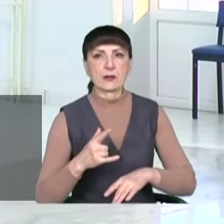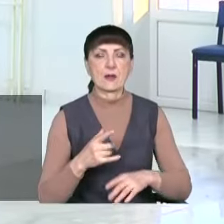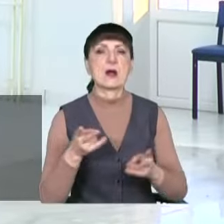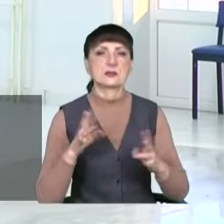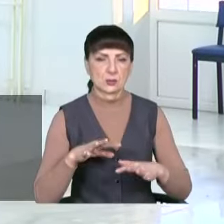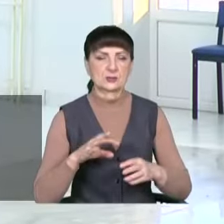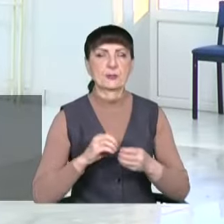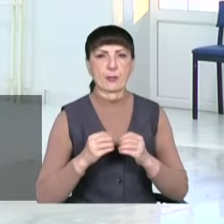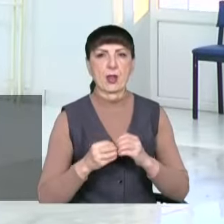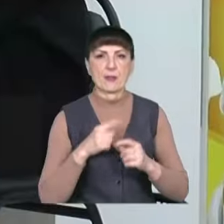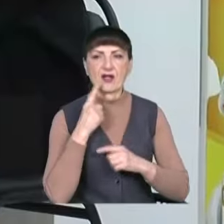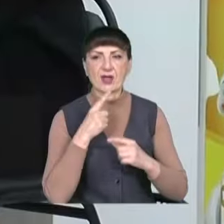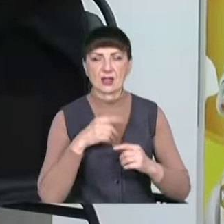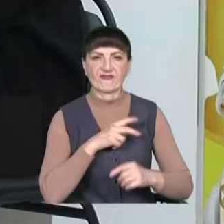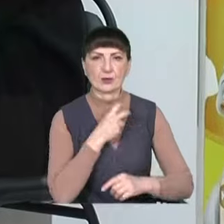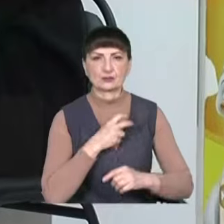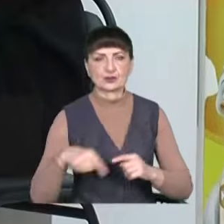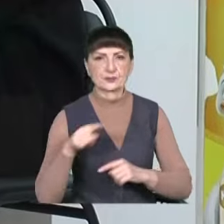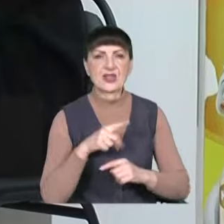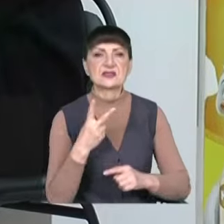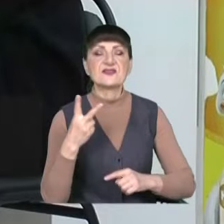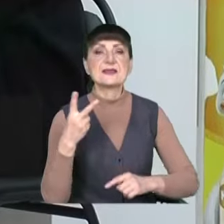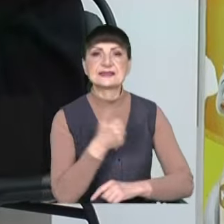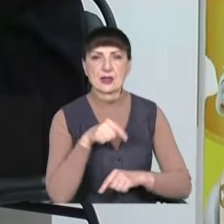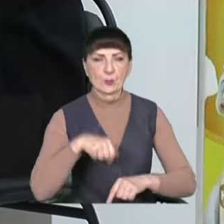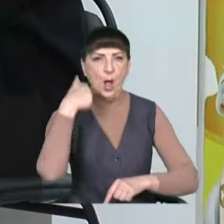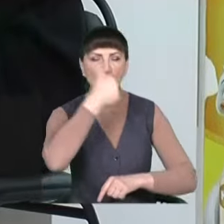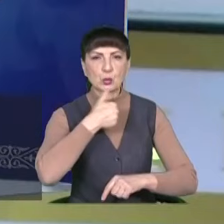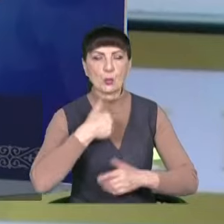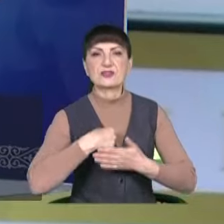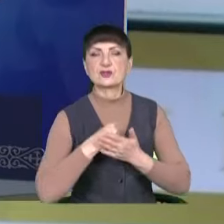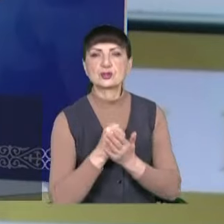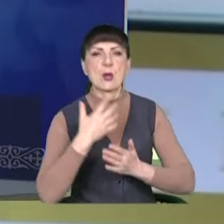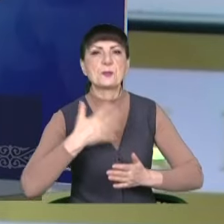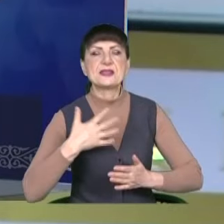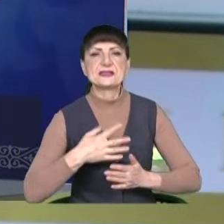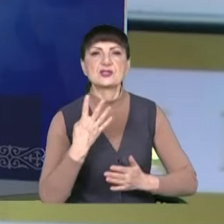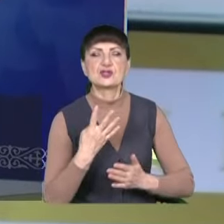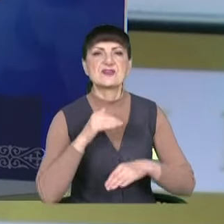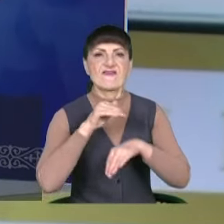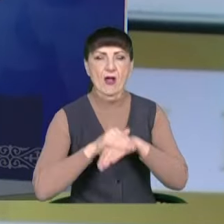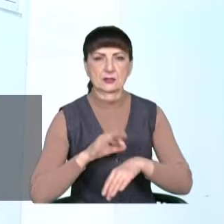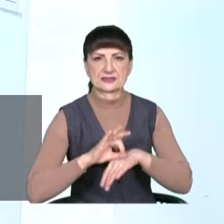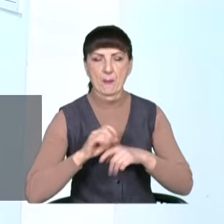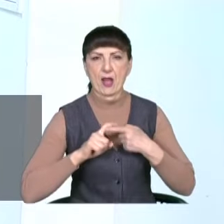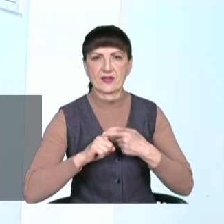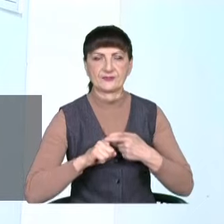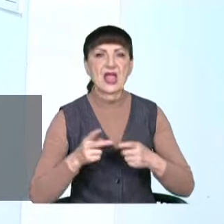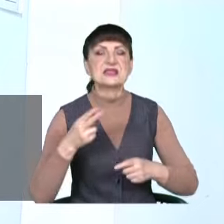остается тревожной, заявляют специалисты. Только за две недели этого года подтверждено 54 факта. По итогам